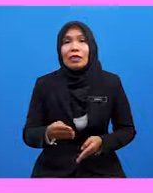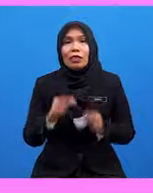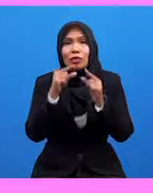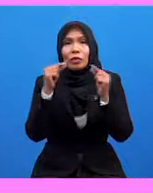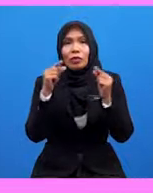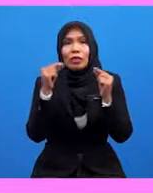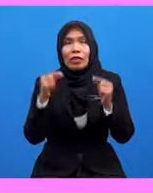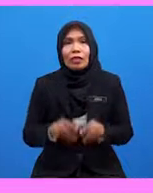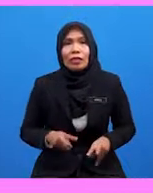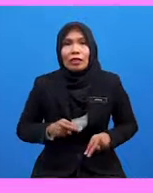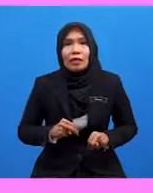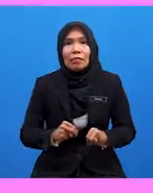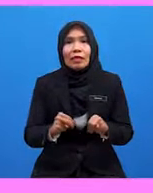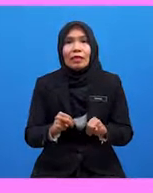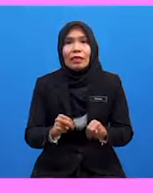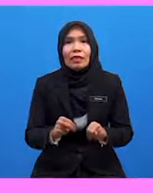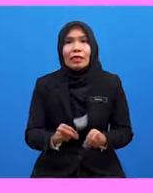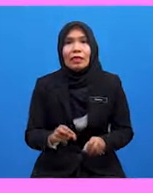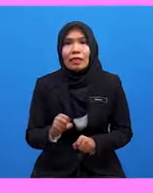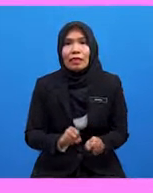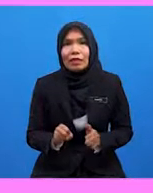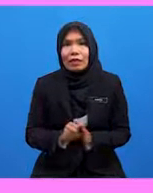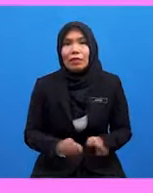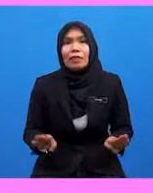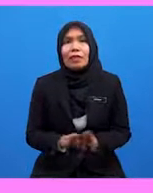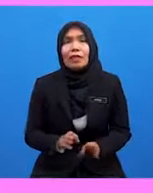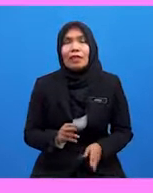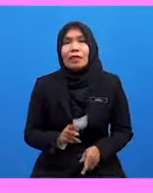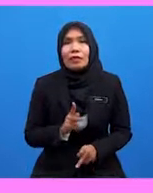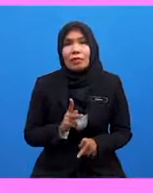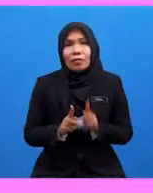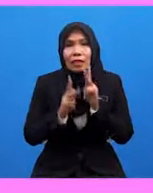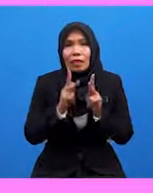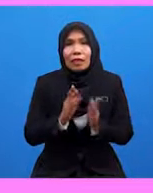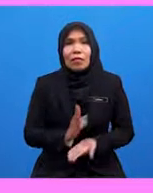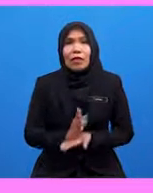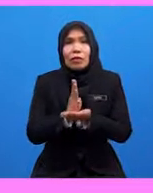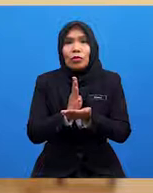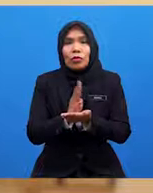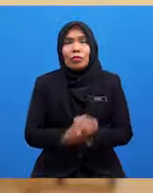sebagai kata sendi nama yang mendahului kata nama taman.